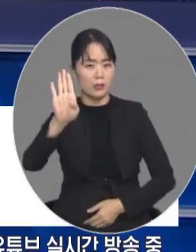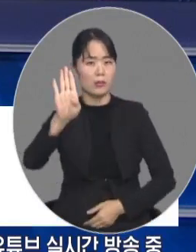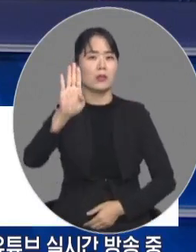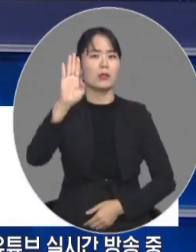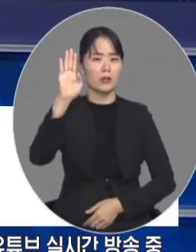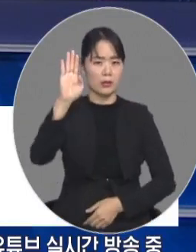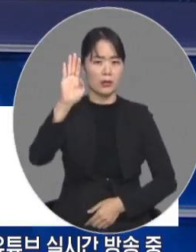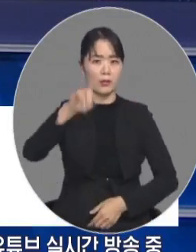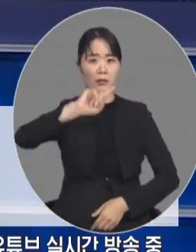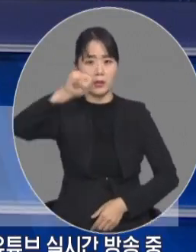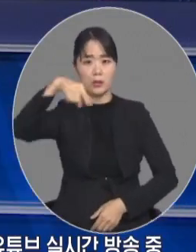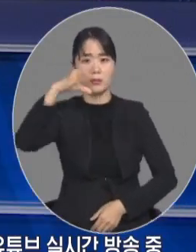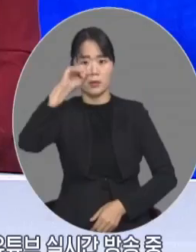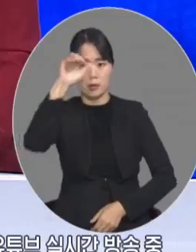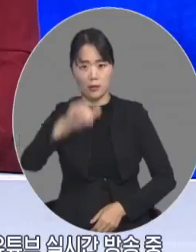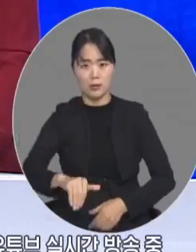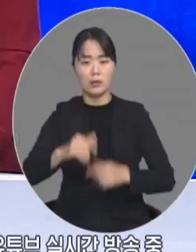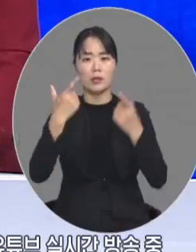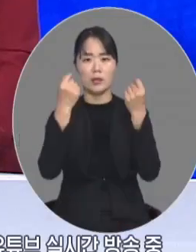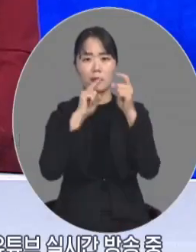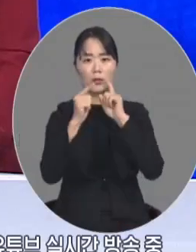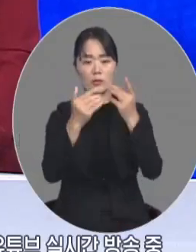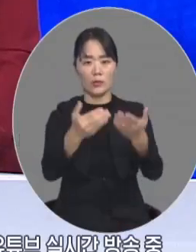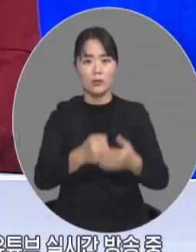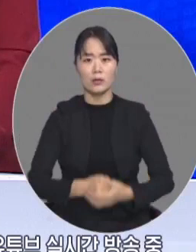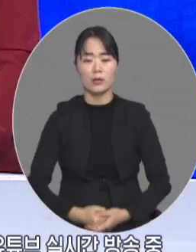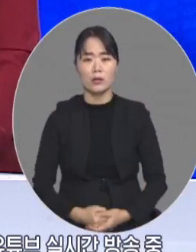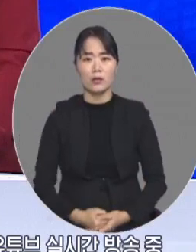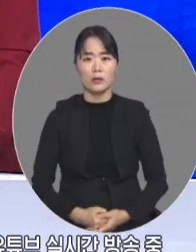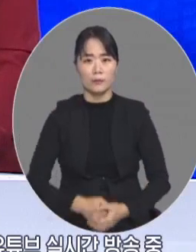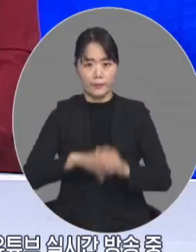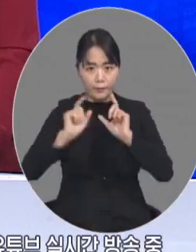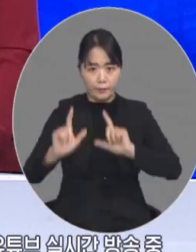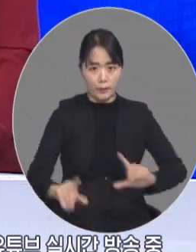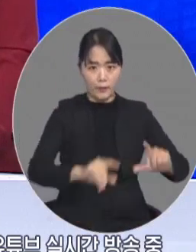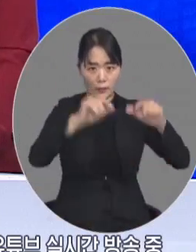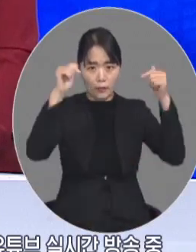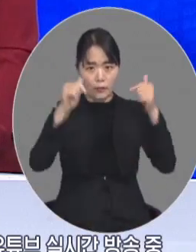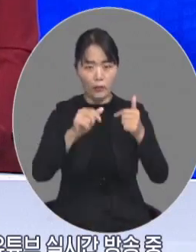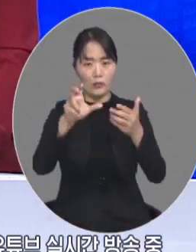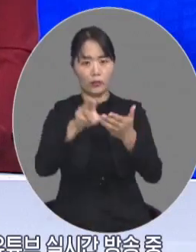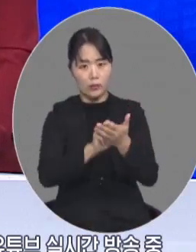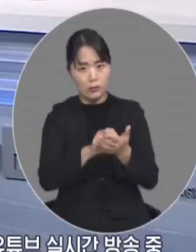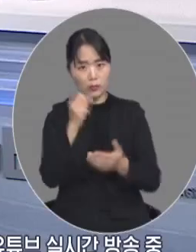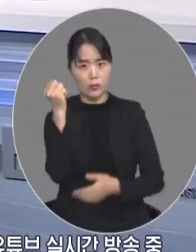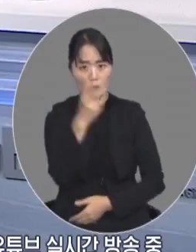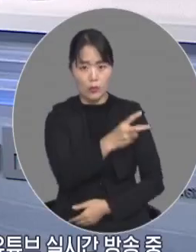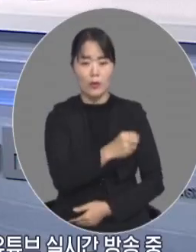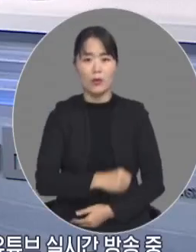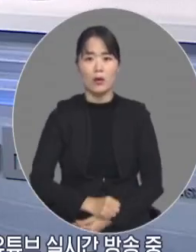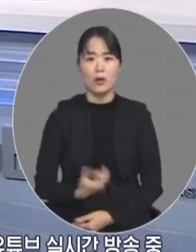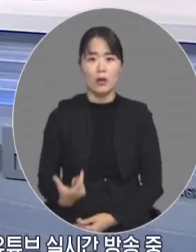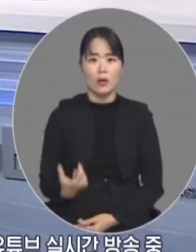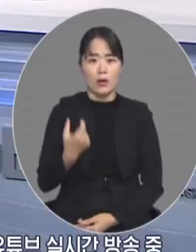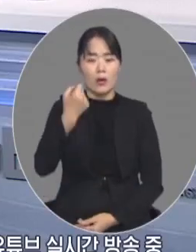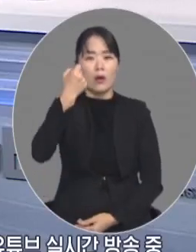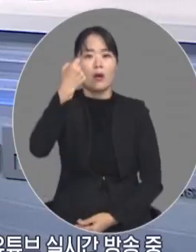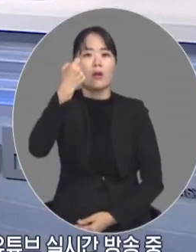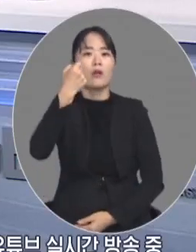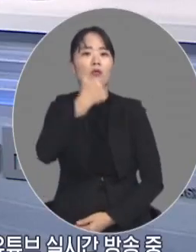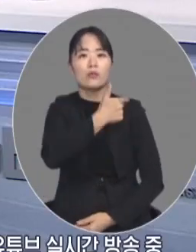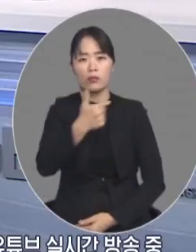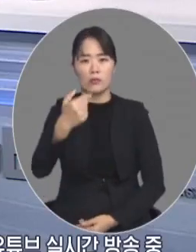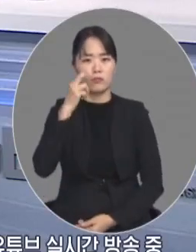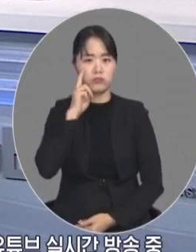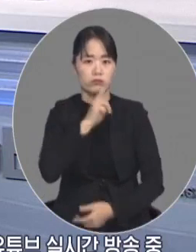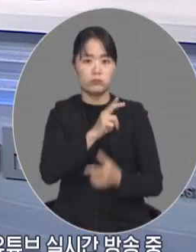걸로 전망하고 있습니다. 그러게요. 인구 감소 자체도 물론 큰 문제인데 그 속도가 감소 속도가 너무 빠른 것